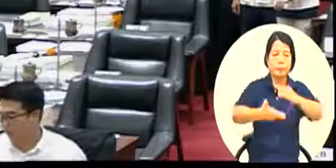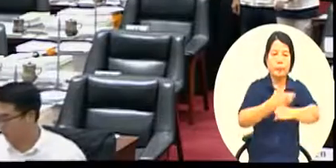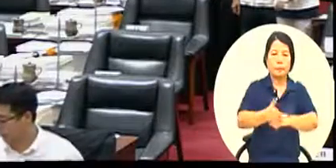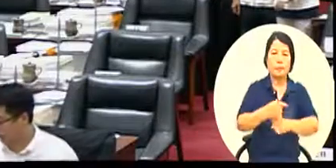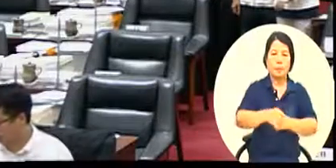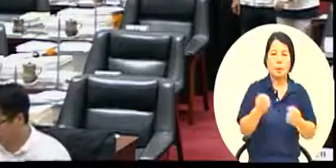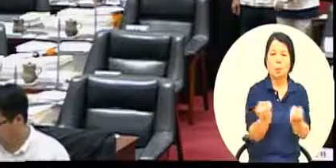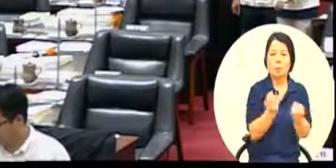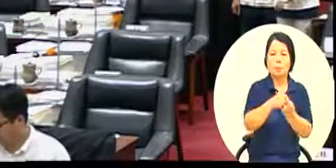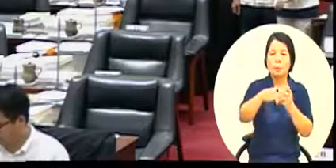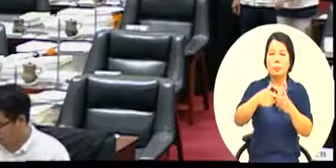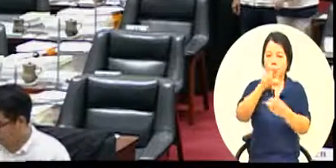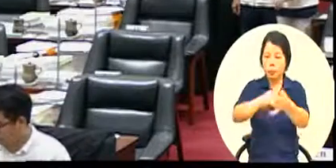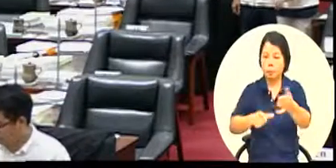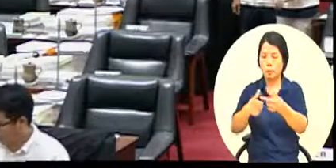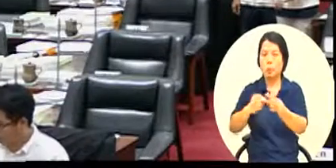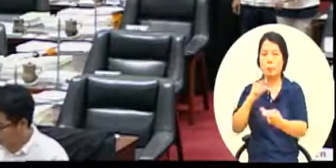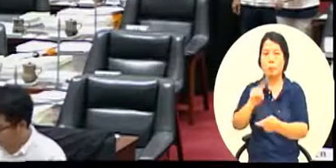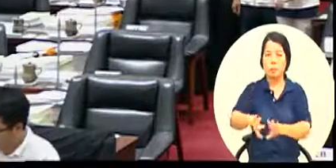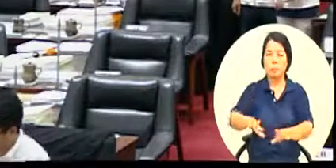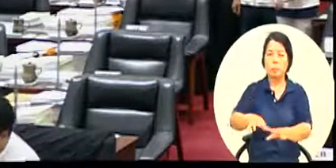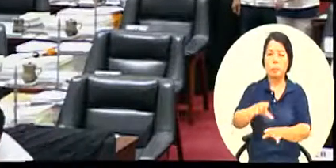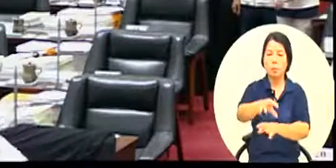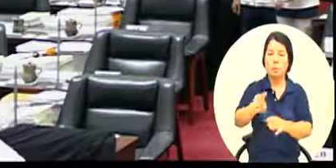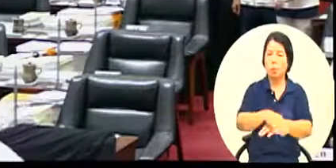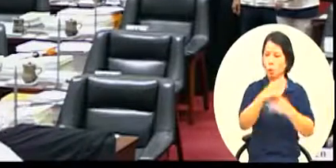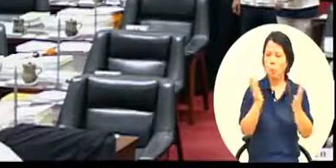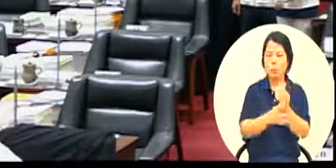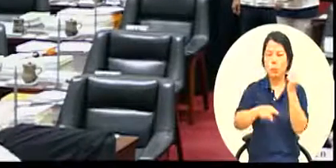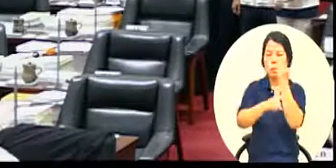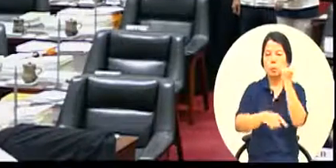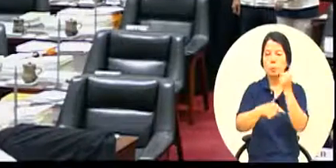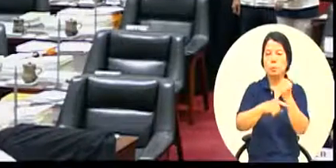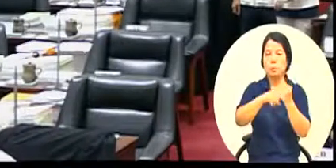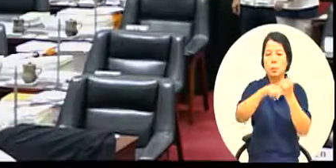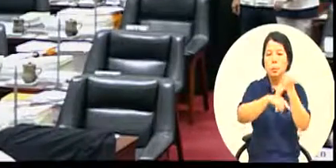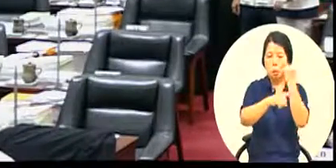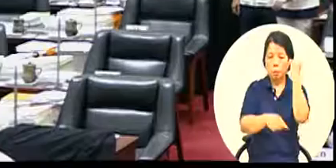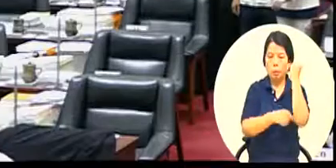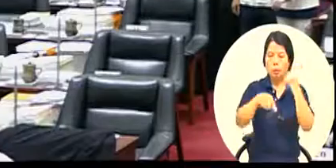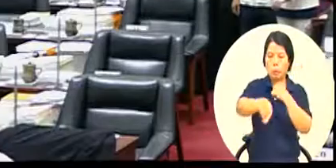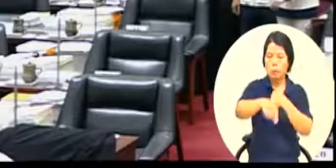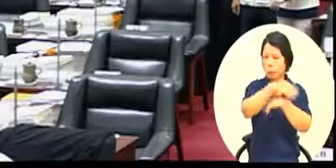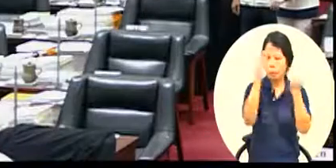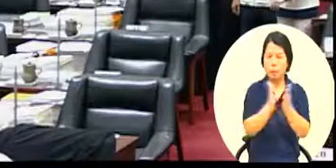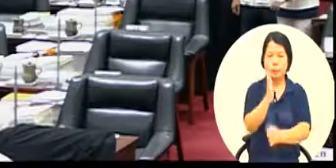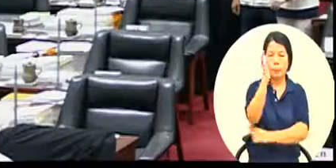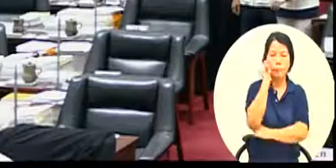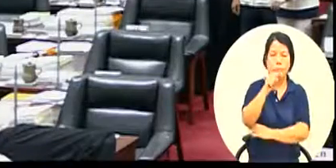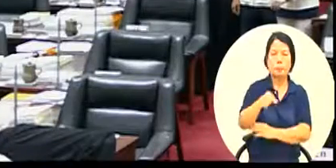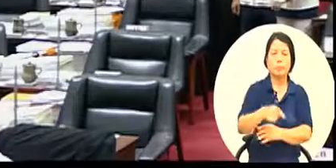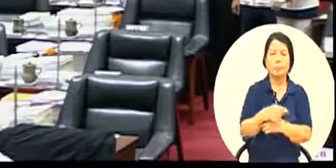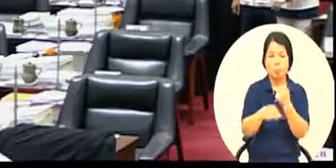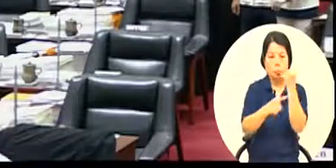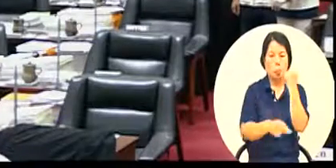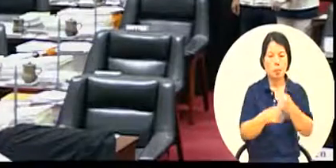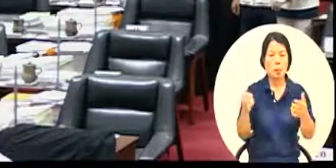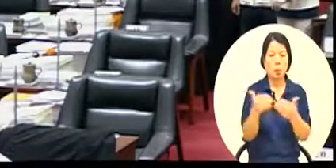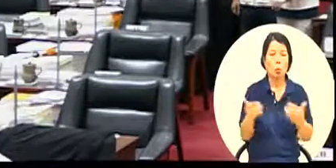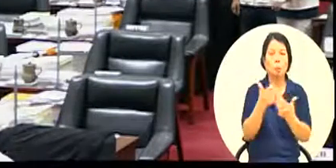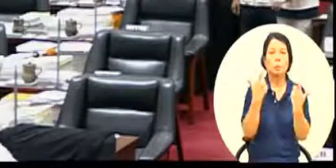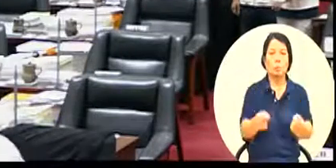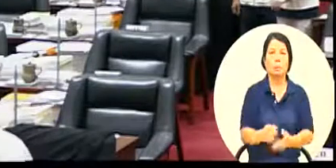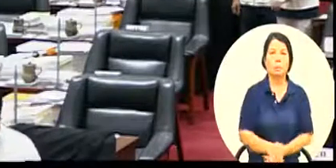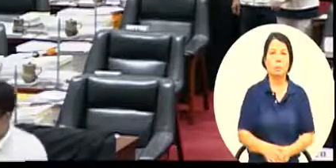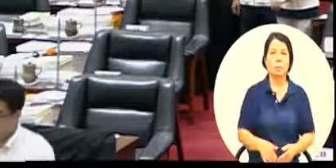案两相对照，同是司法案件，也是政治事件，同样都是法律问题，